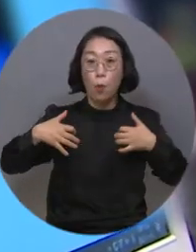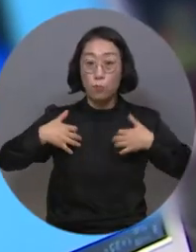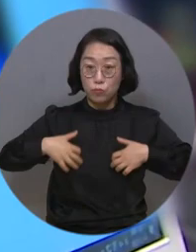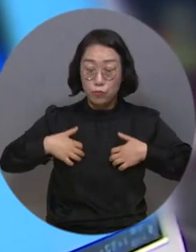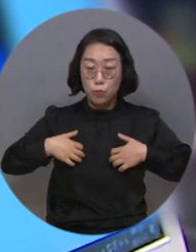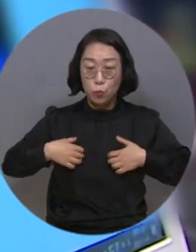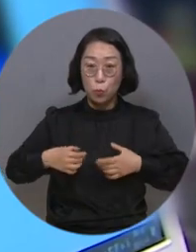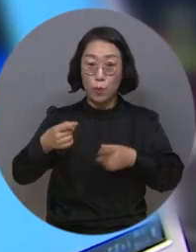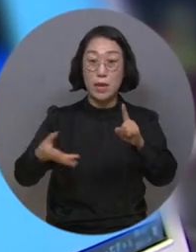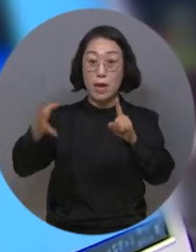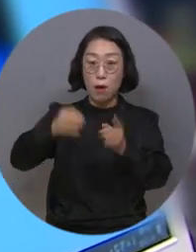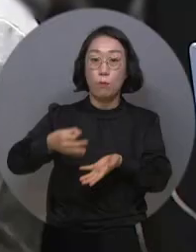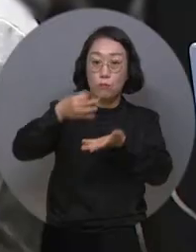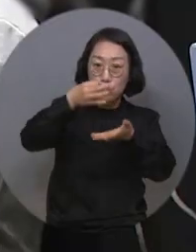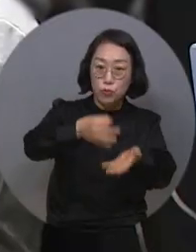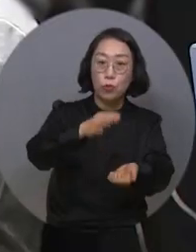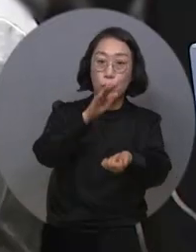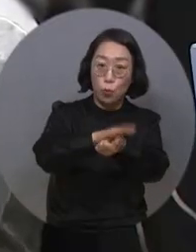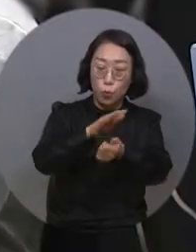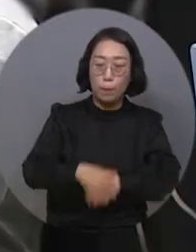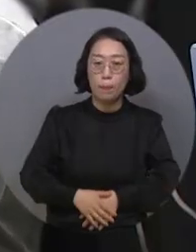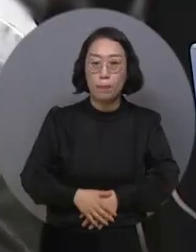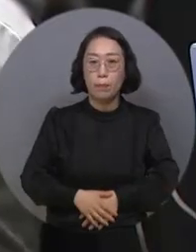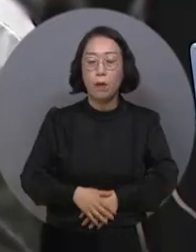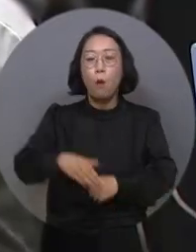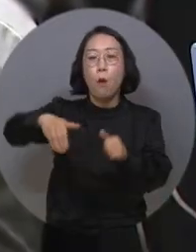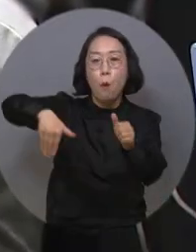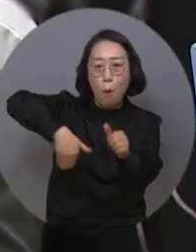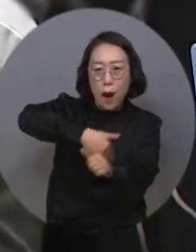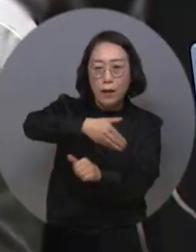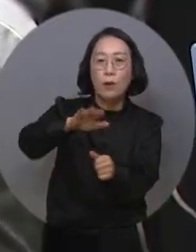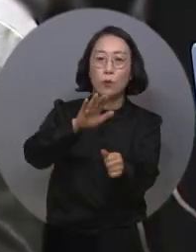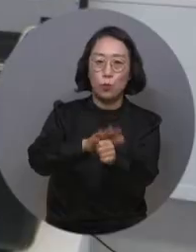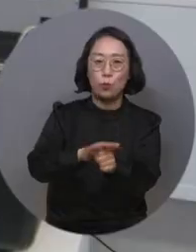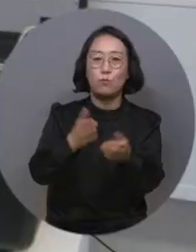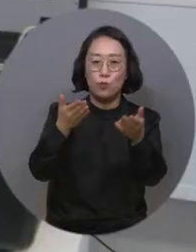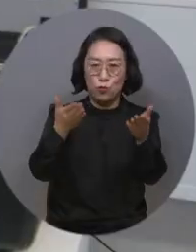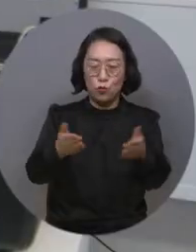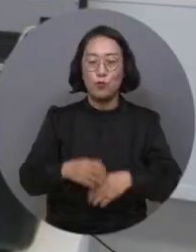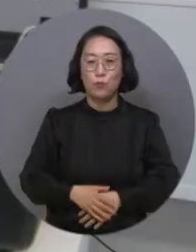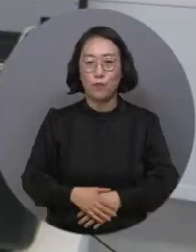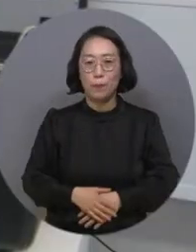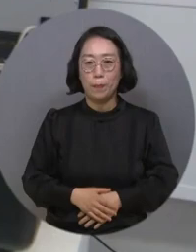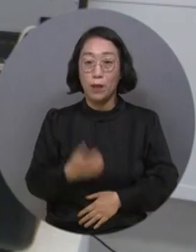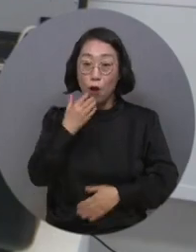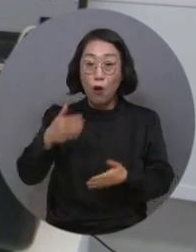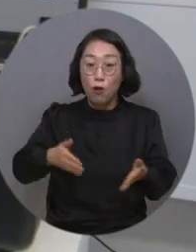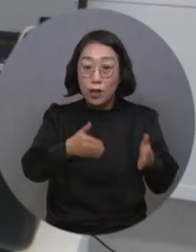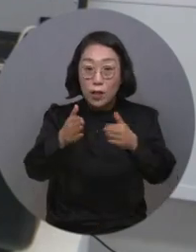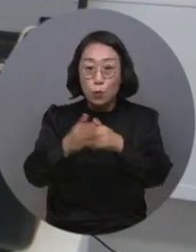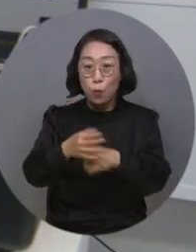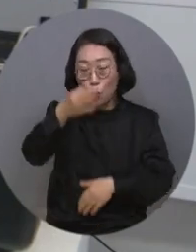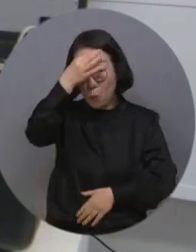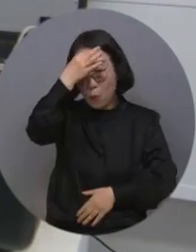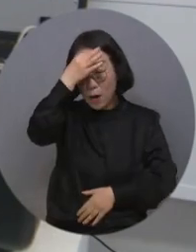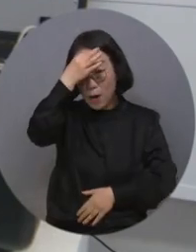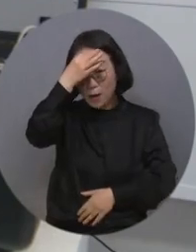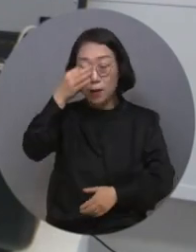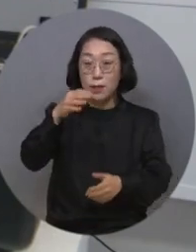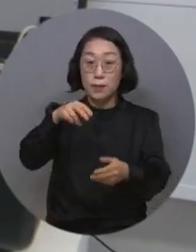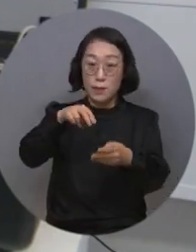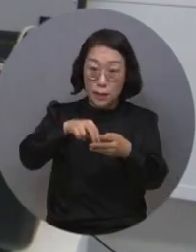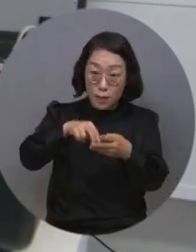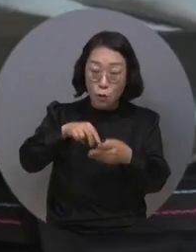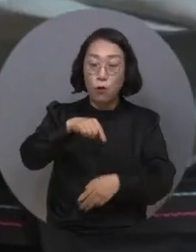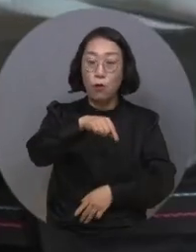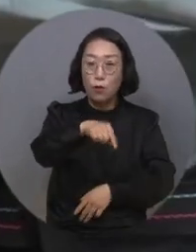기부하고 장애인 개인 접근성이 보장되는 환경조성에 힘쓰기로 했습니다 경기도 재활공학 서비스 연구지원센터는